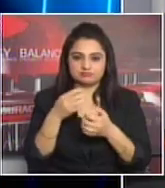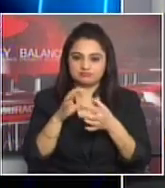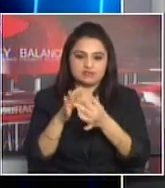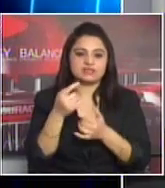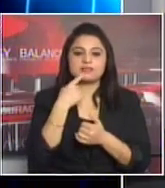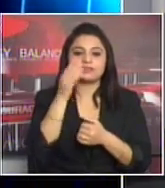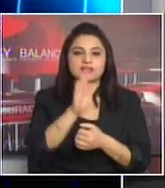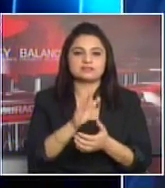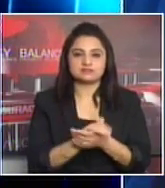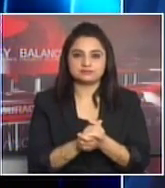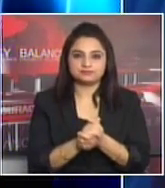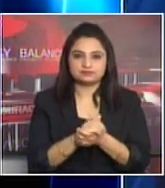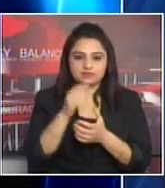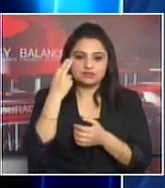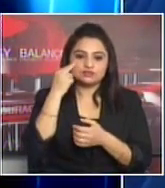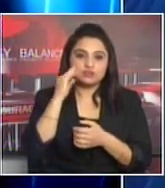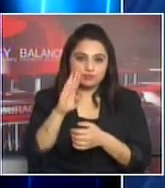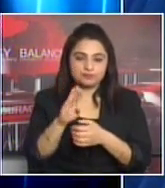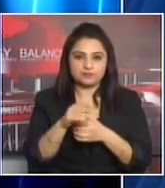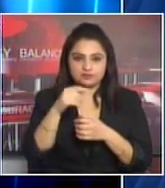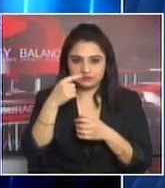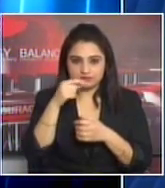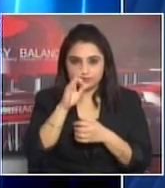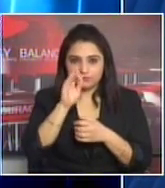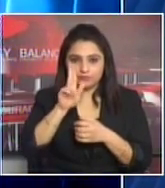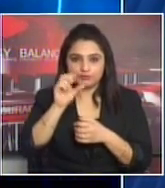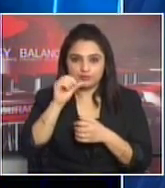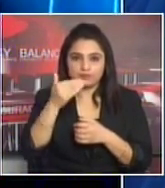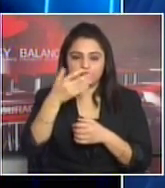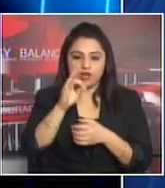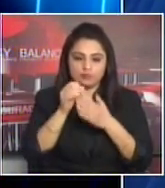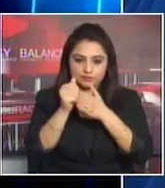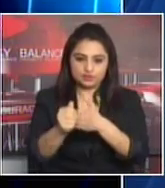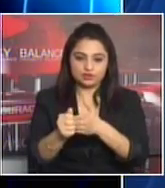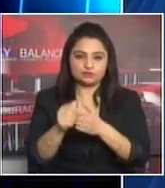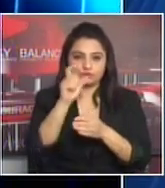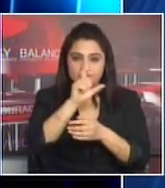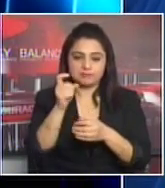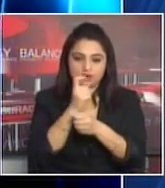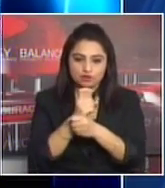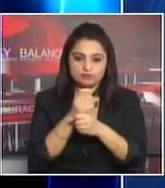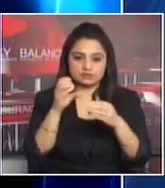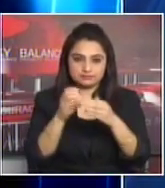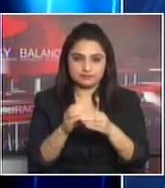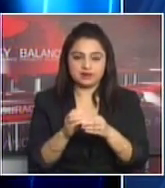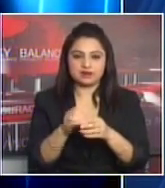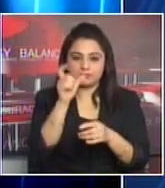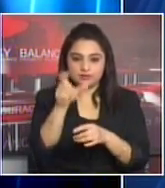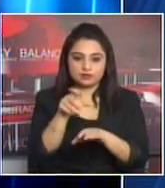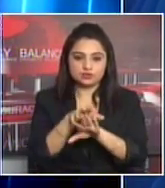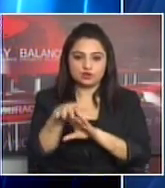बताउनु भएको छ। शनिबार नेत्र विक्रम चन्द विप्लव नेतृत्वको नेपाल कम्युनिस्ट पार्टीका